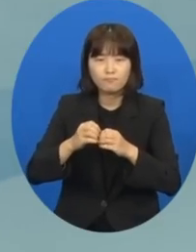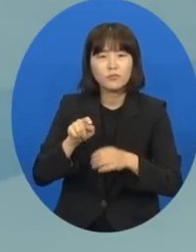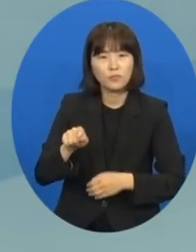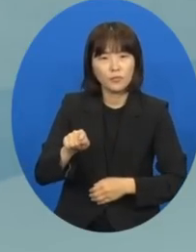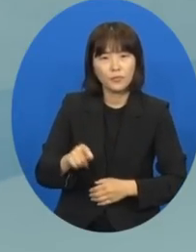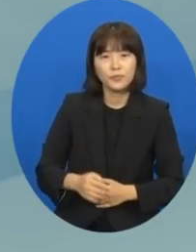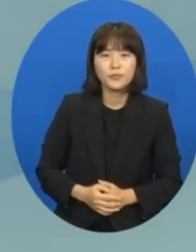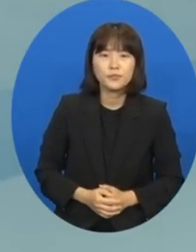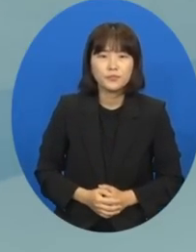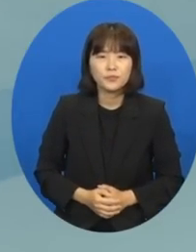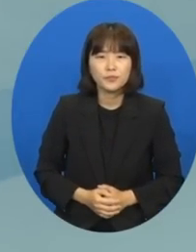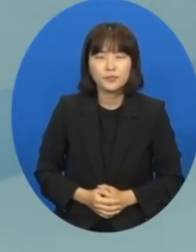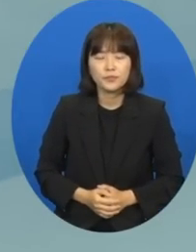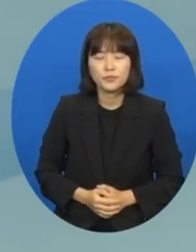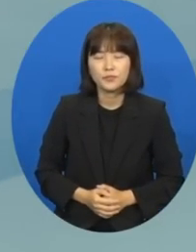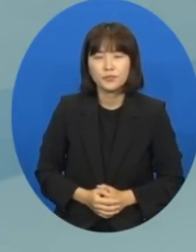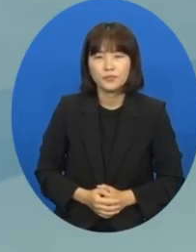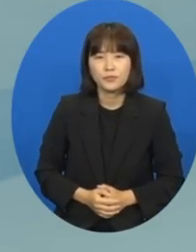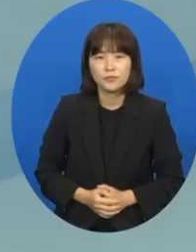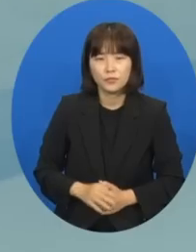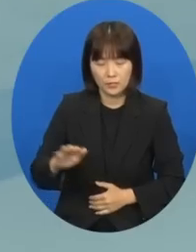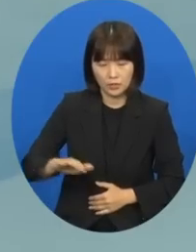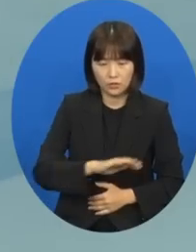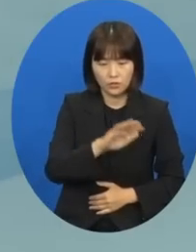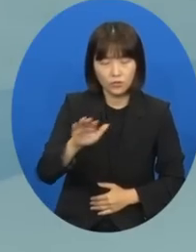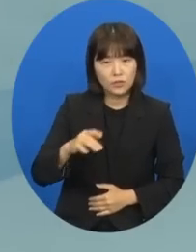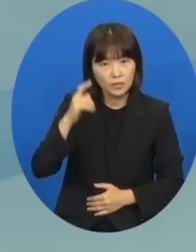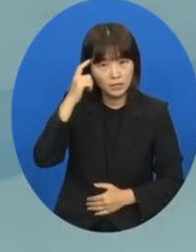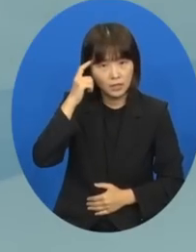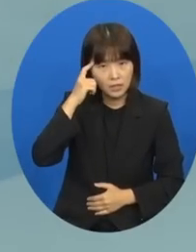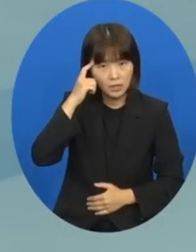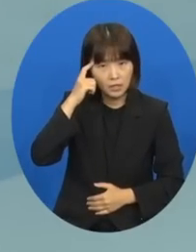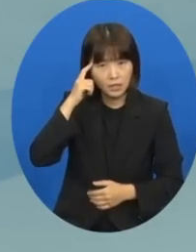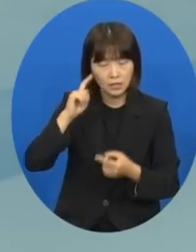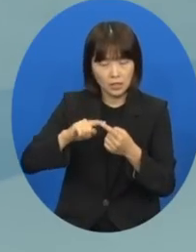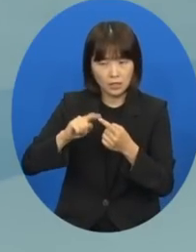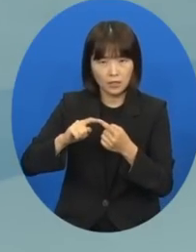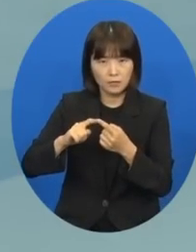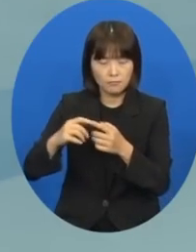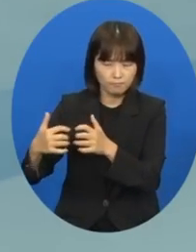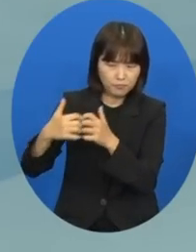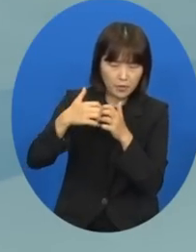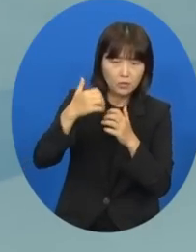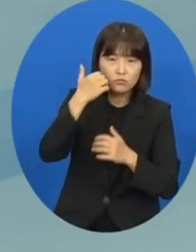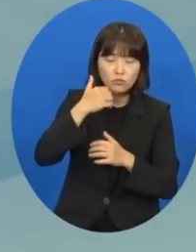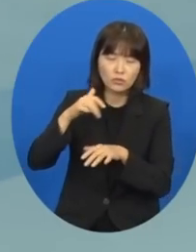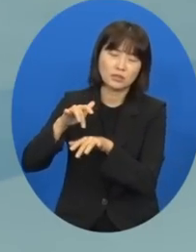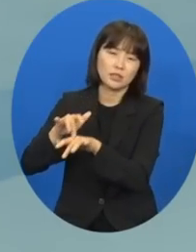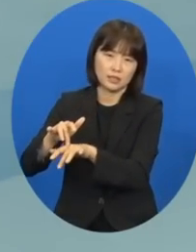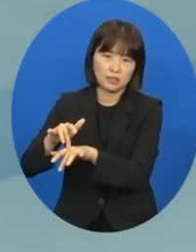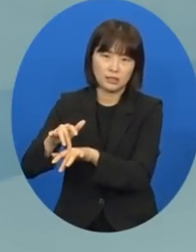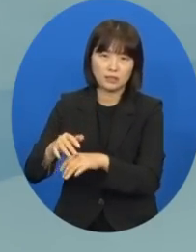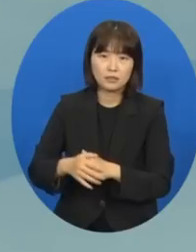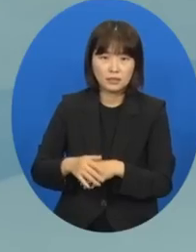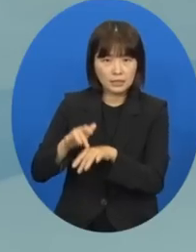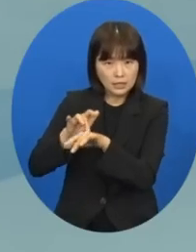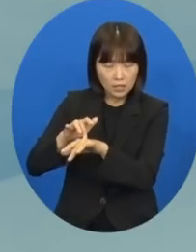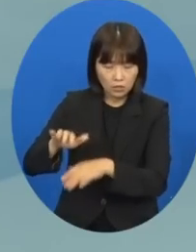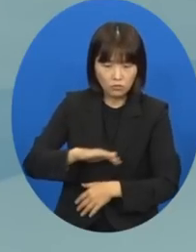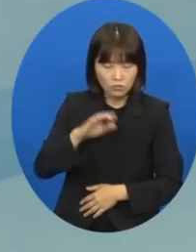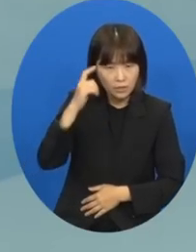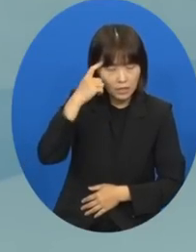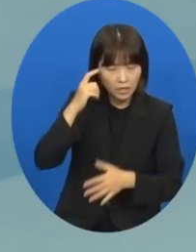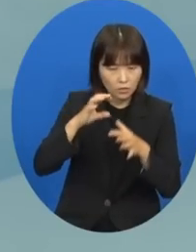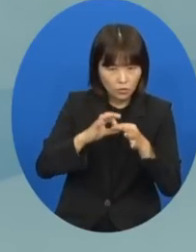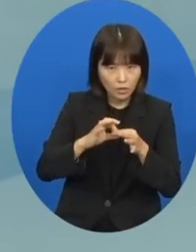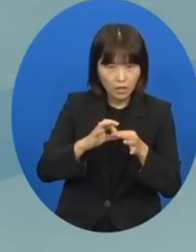왜곡이죠. 바로 이 우리의 생각을 공격하는 자가 누구냐면 바로 사탄입니다. 사탄은 우리의 생각을 통해